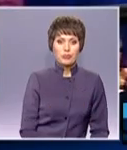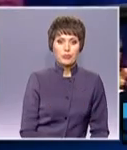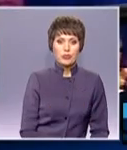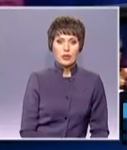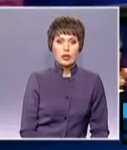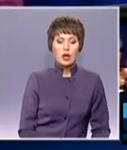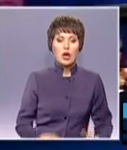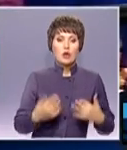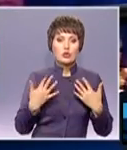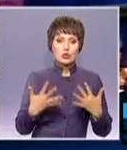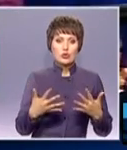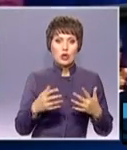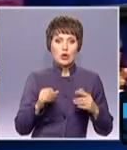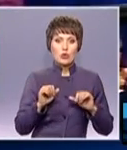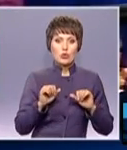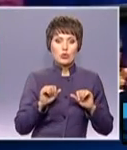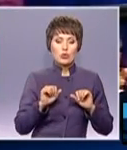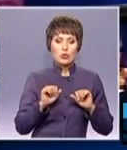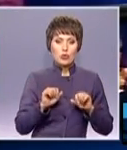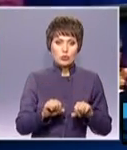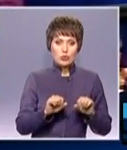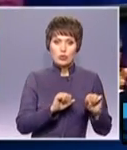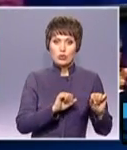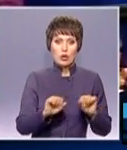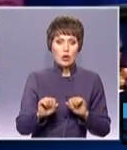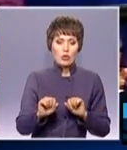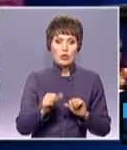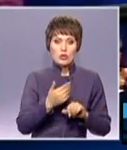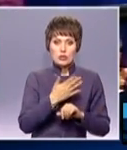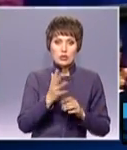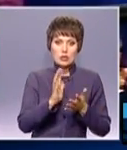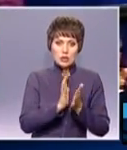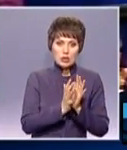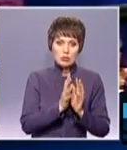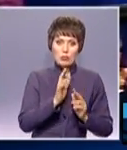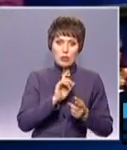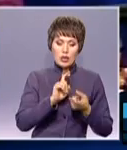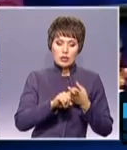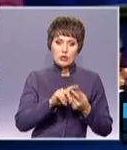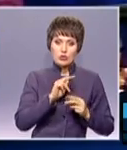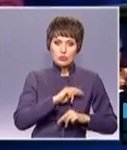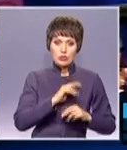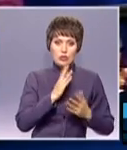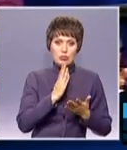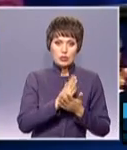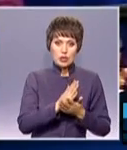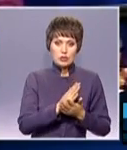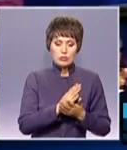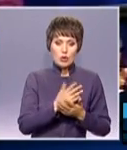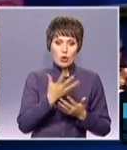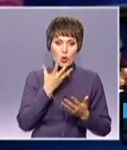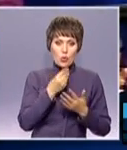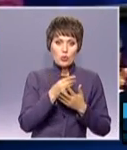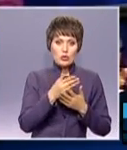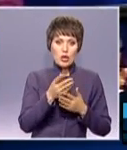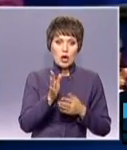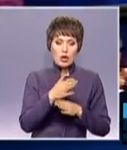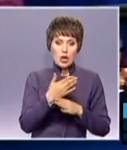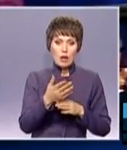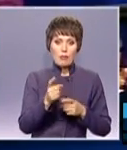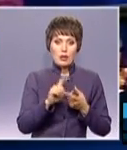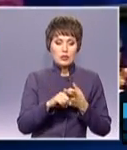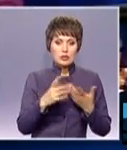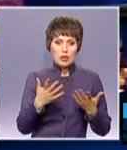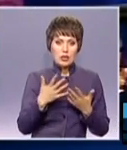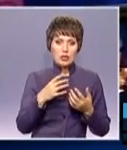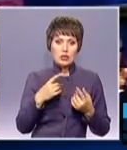Құқықшылар құқығын қорғау қоғаммен сіздер тығыз байланыста жұмыс істеп жатсыздар ма? Жұмыс істеп жатырмыз олармен, иә. Өзара байланыс қазір қалай